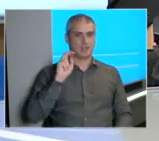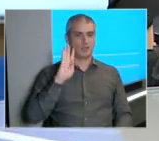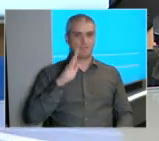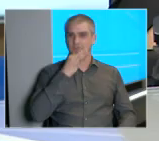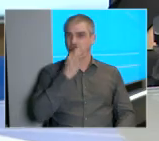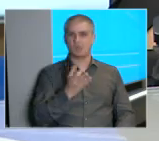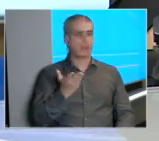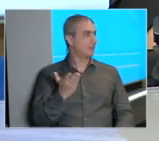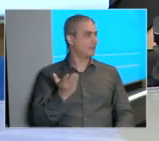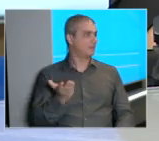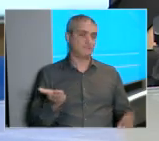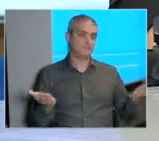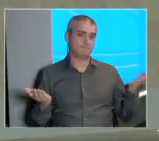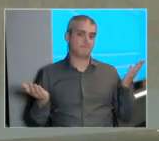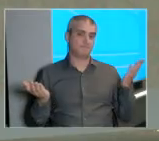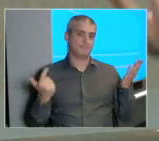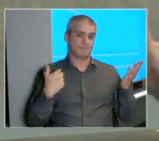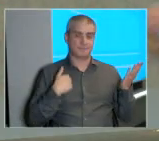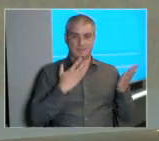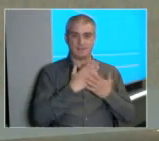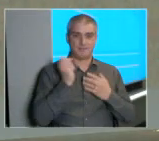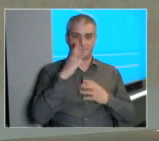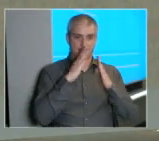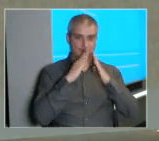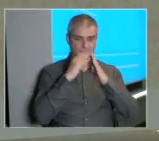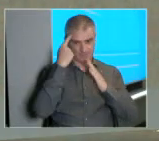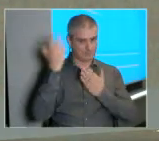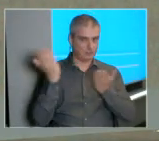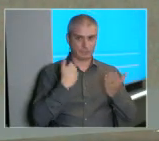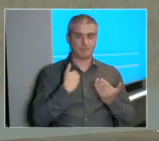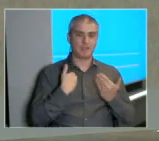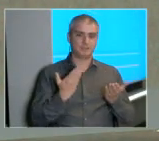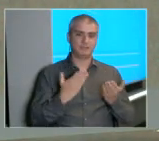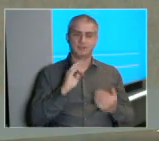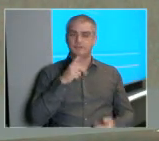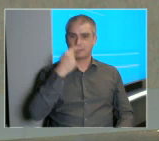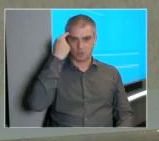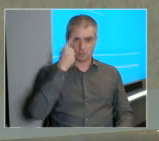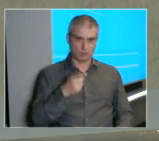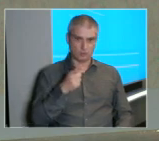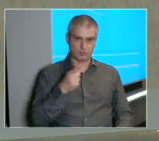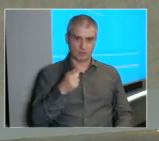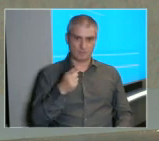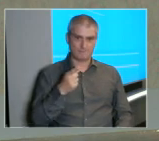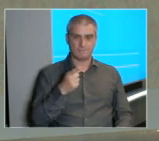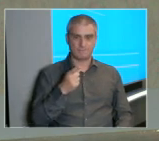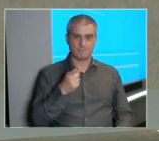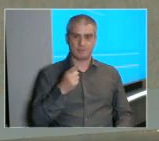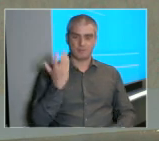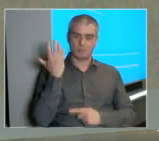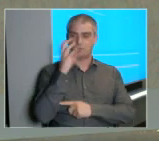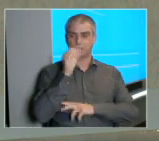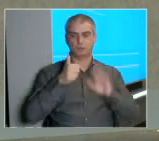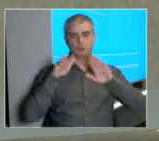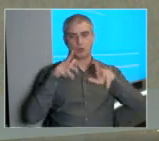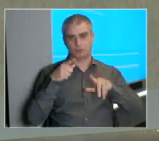כל שאלה שרציתי, כבר באתי איתה מהבית, כי ידעת שאתה מתארח אצלנו. האם אתה חושב שהפוסט הזה של